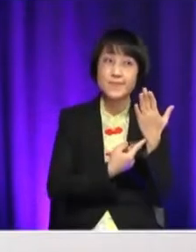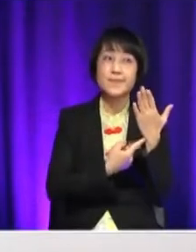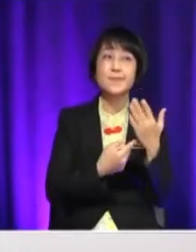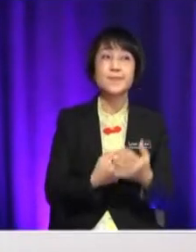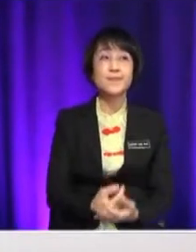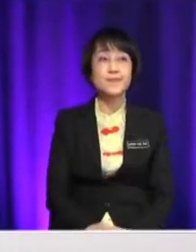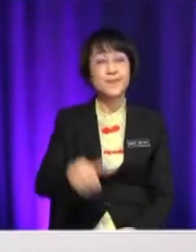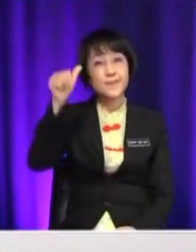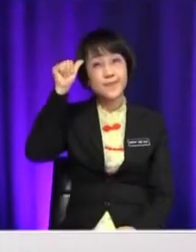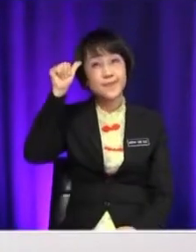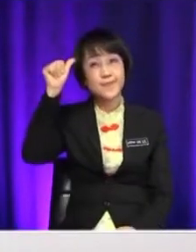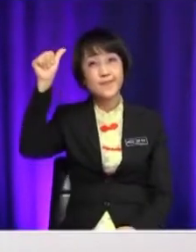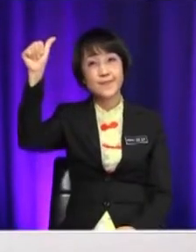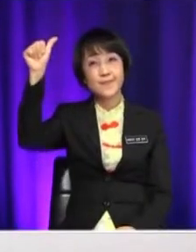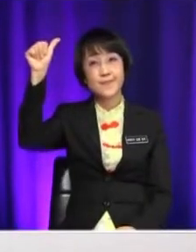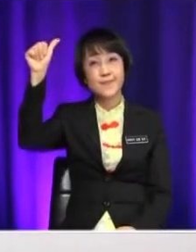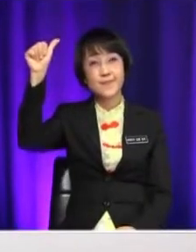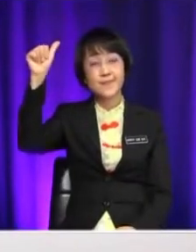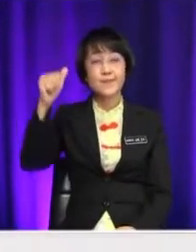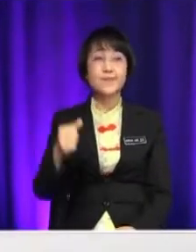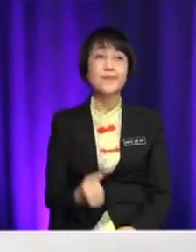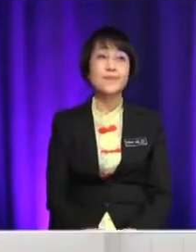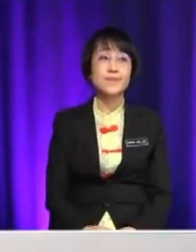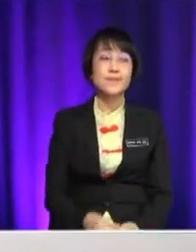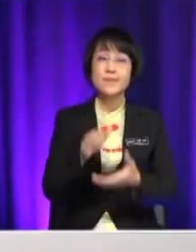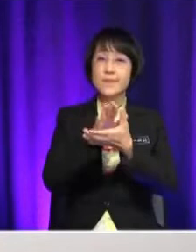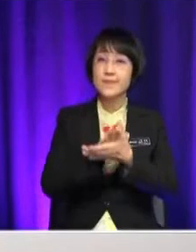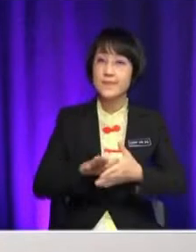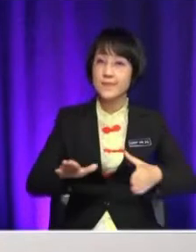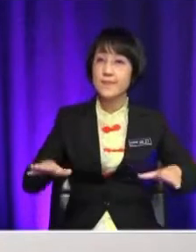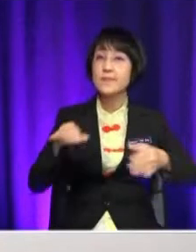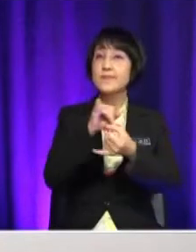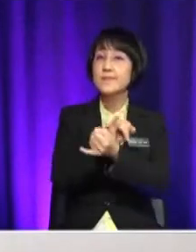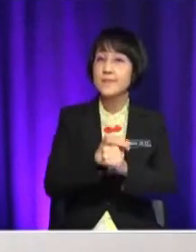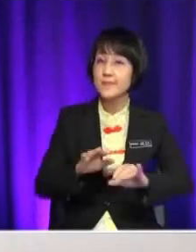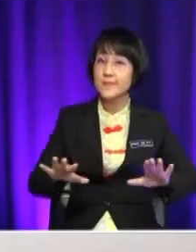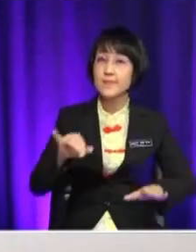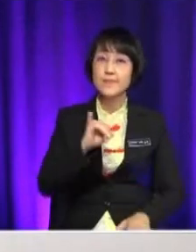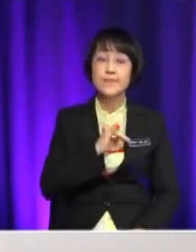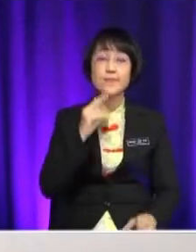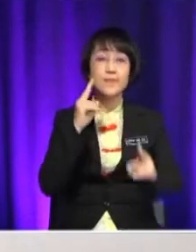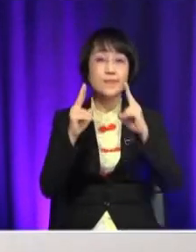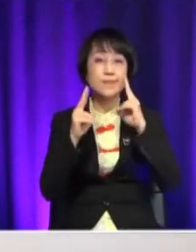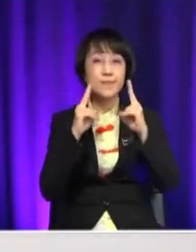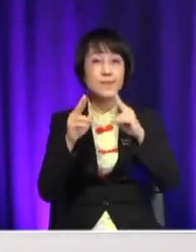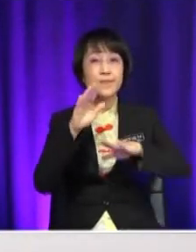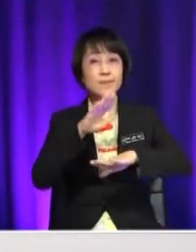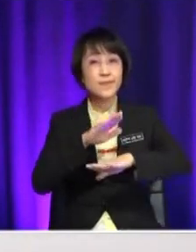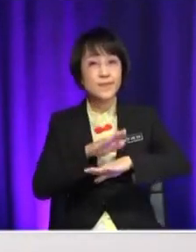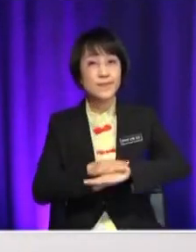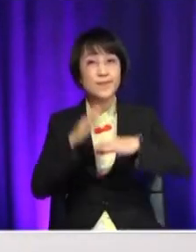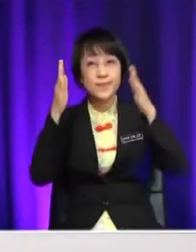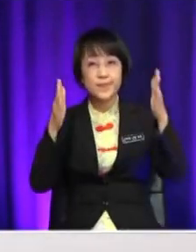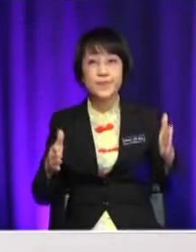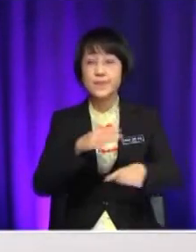Bismillahirrahmanirrahim. Assalamualaikum warahmatullahi wabarakatuh dan salam sejahtera saya ucapkan kepada para penonton yang